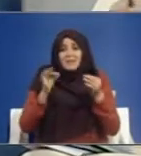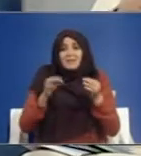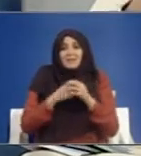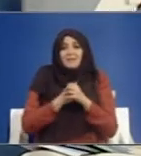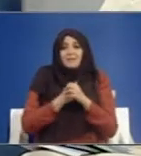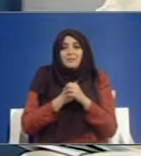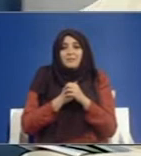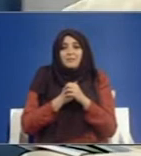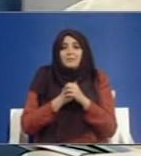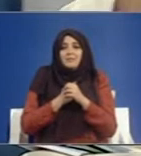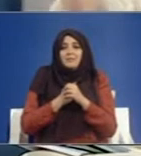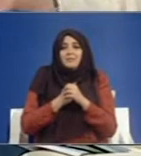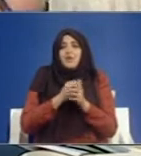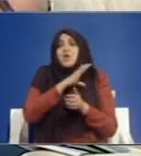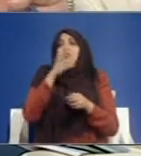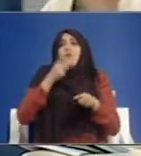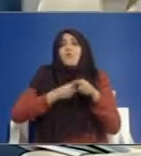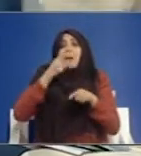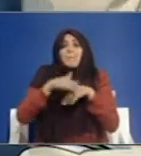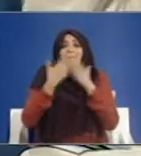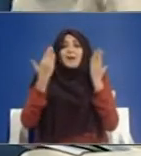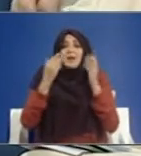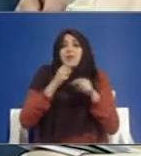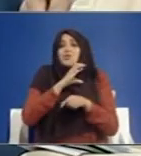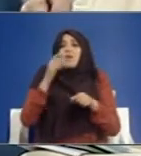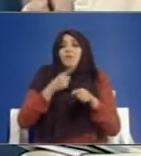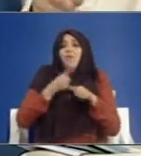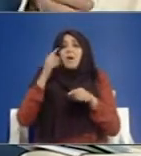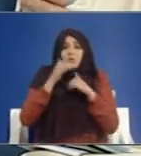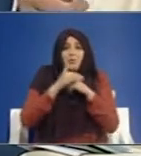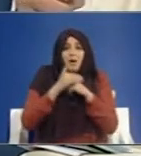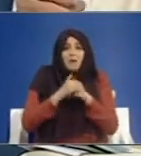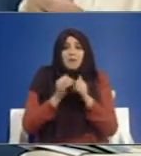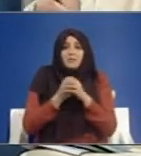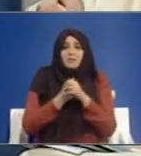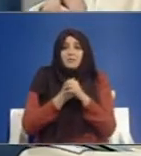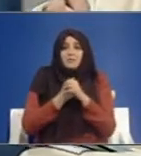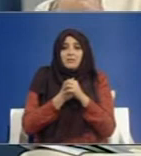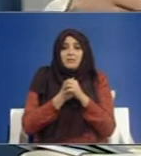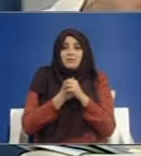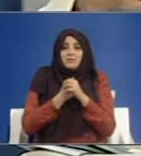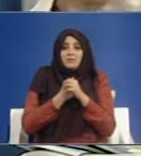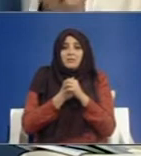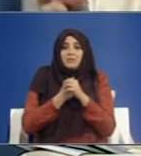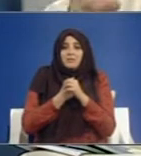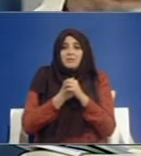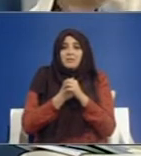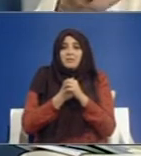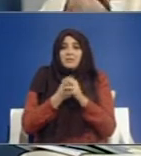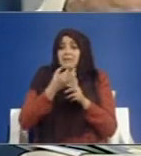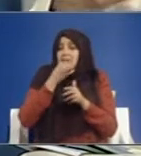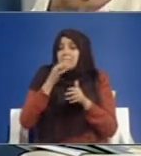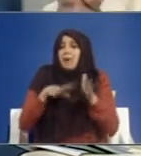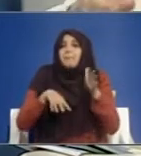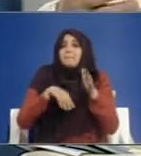وهكذا يذكرها 100 مرة في الصباح و100 مرة في المساء. يعني وممن كانوا تعودوا